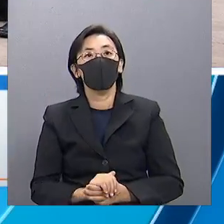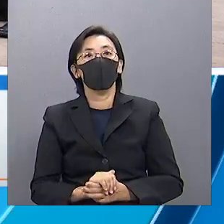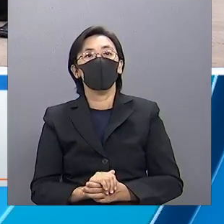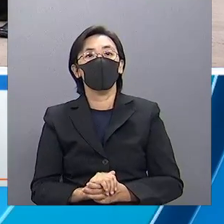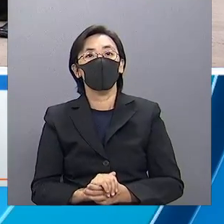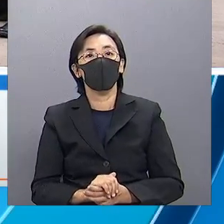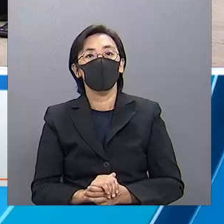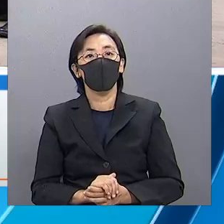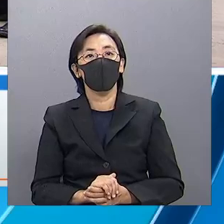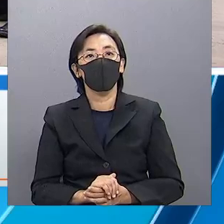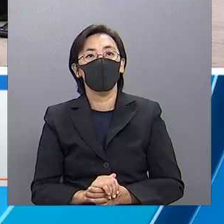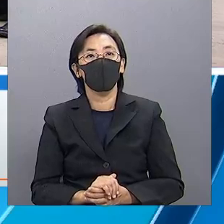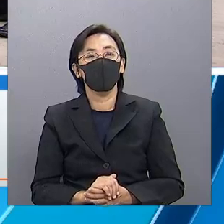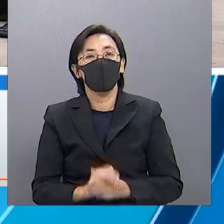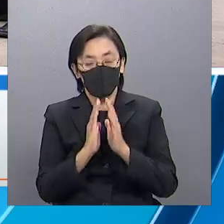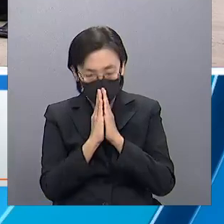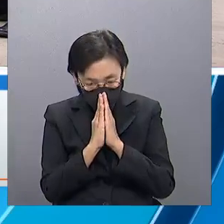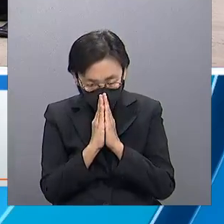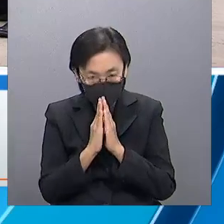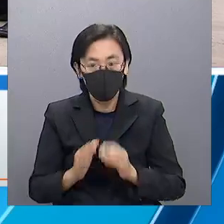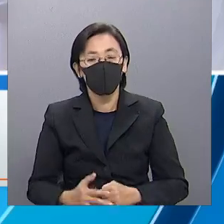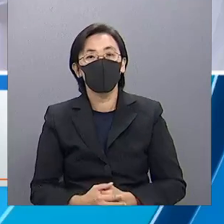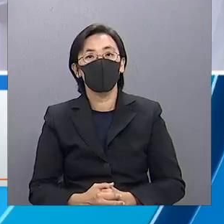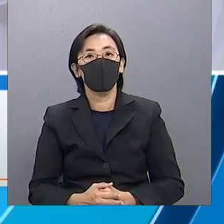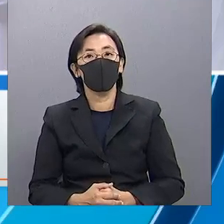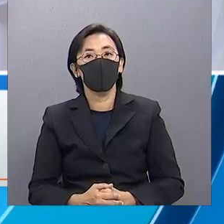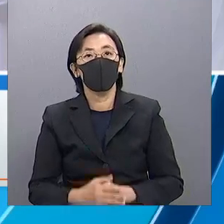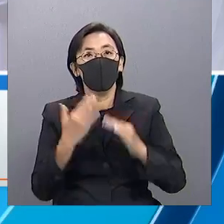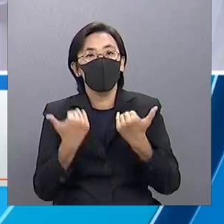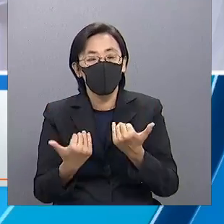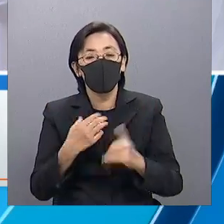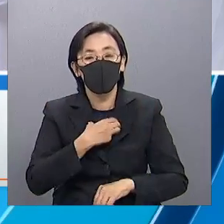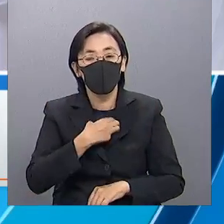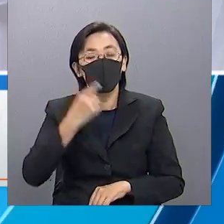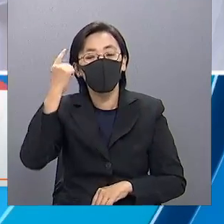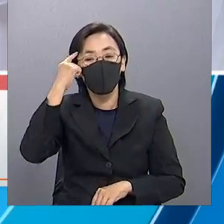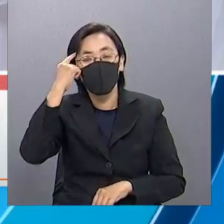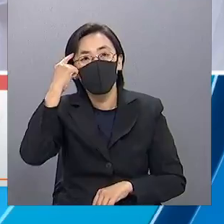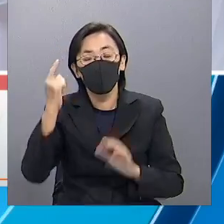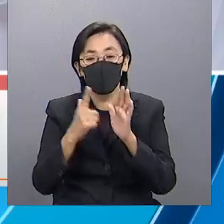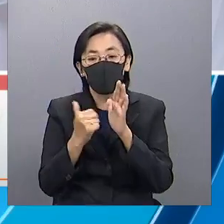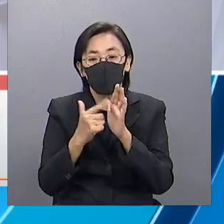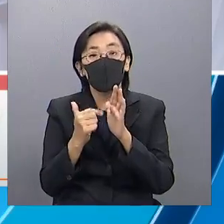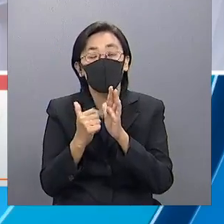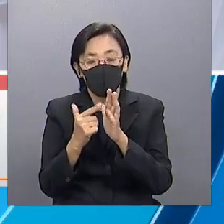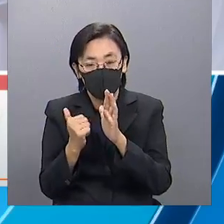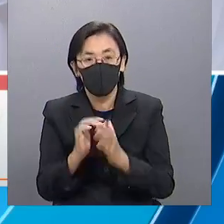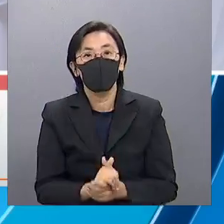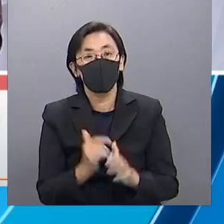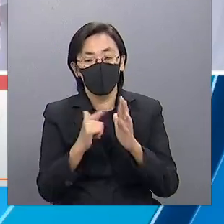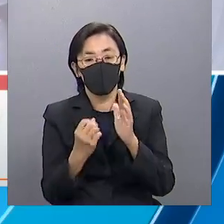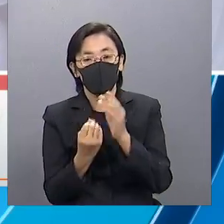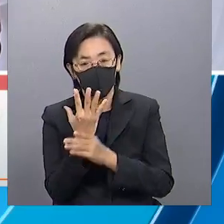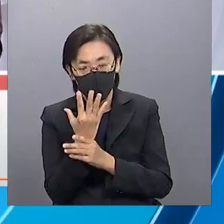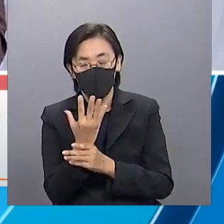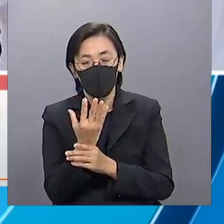ปล้ายครับครัอาจาร์ครั วันนี้เรามาขอคามรู้เรองอยู่กเรื่ยากกหน่อยสมุนไพรนั้นหลๆคนเขาก็เลือกที่เป็ต